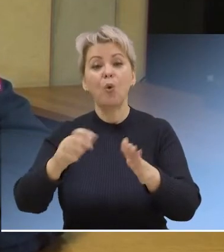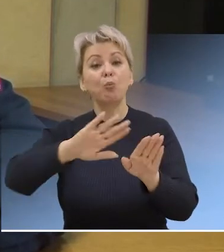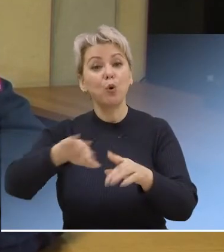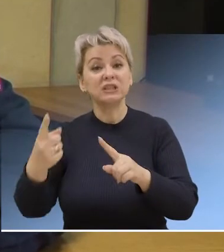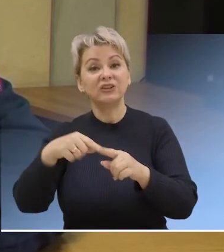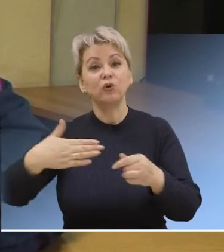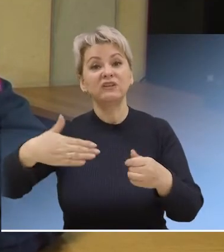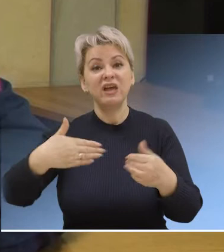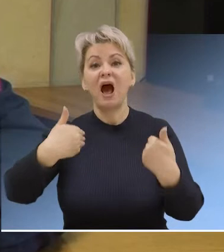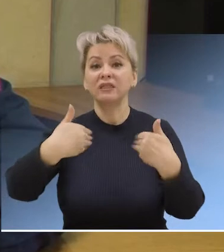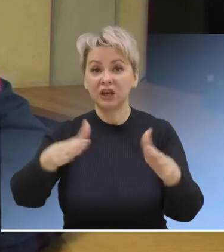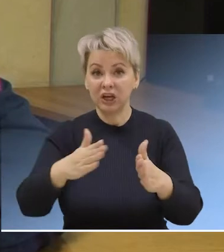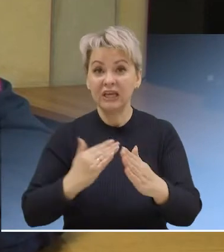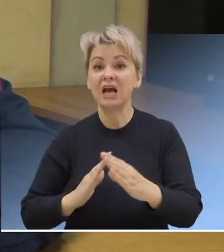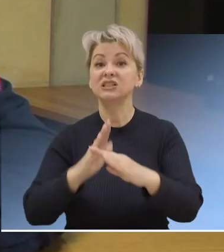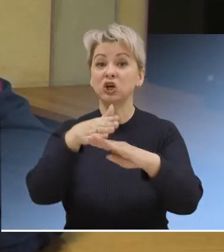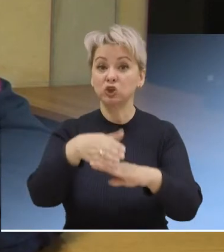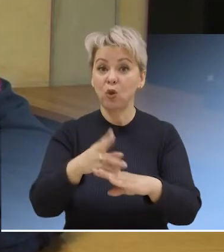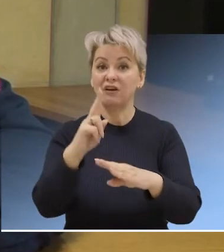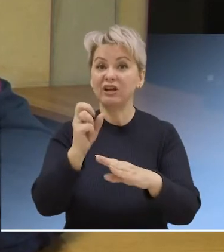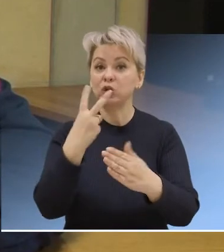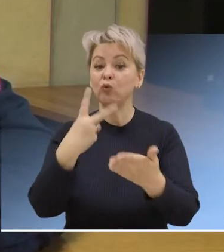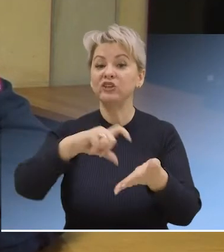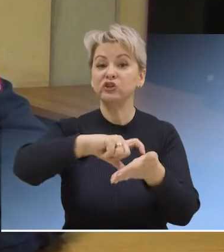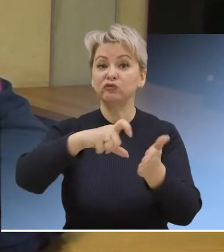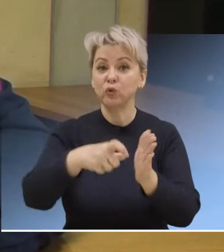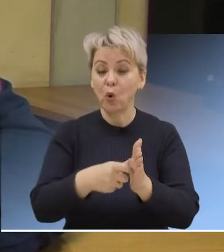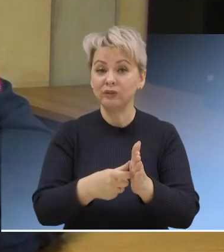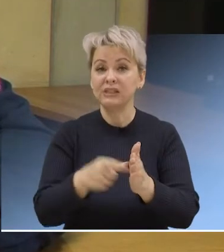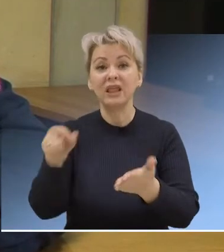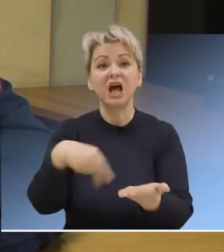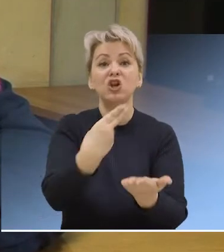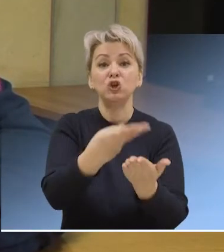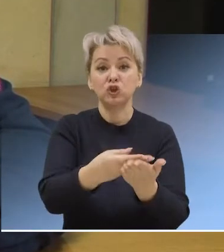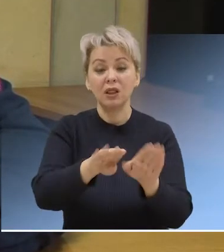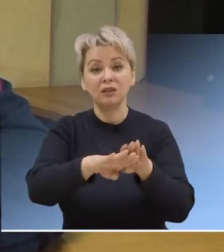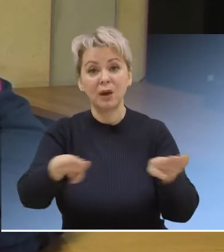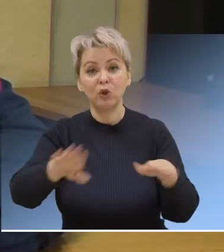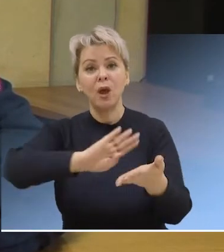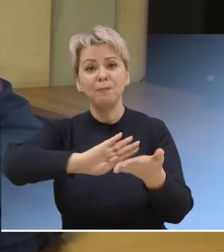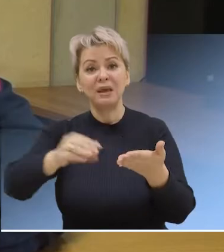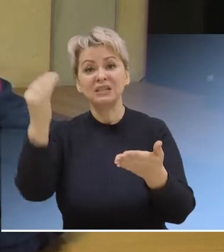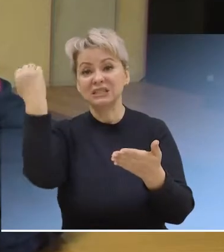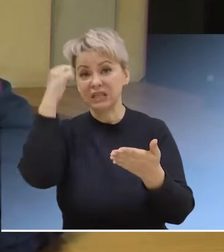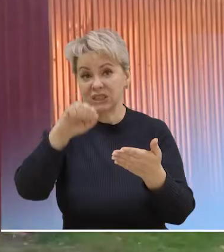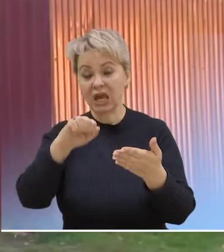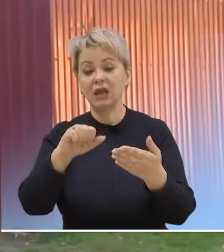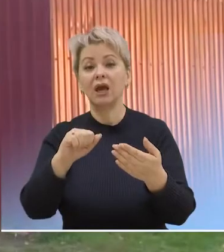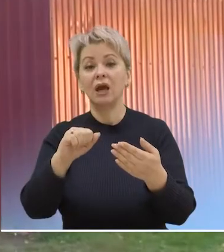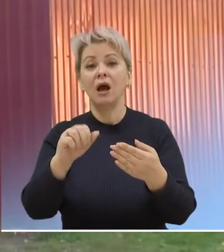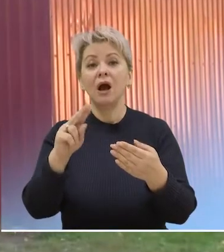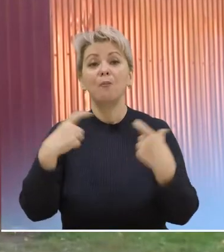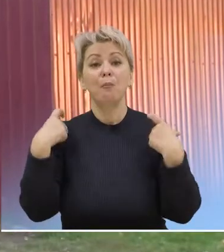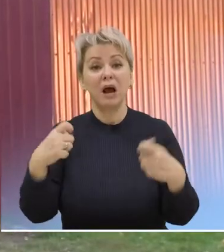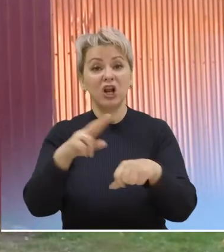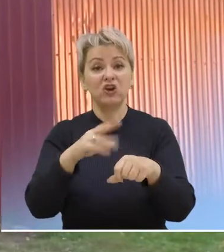После того, как дверь вскрыли, я зашел в квартиру, проследовал зал и обнаружил ее лежащим на полу практически в бессознательном состоянии.